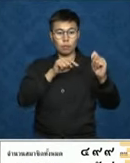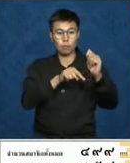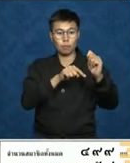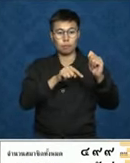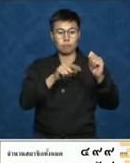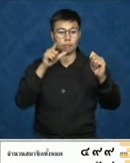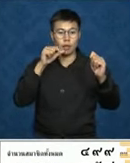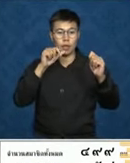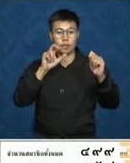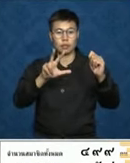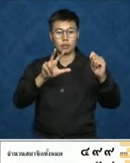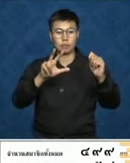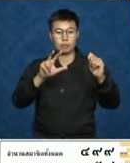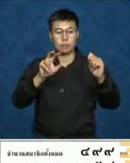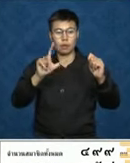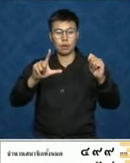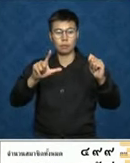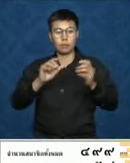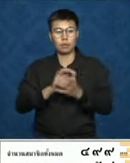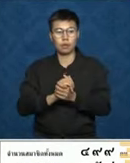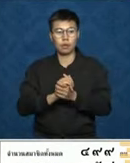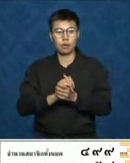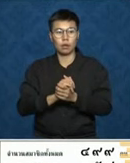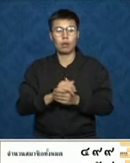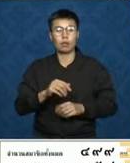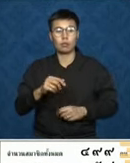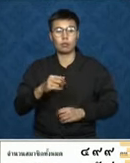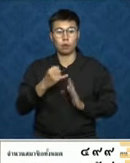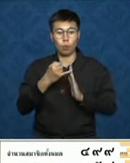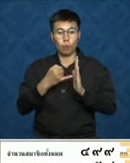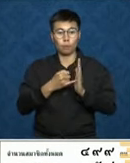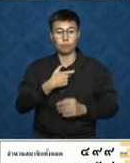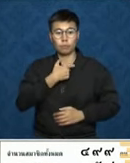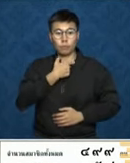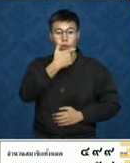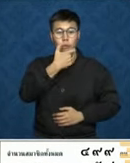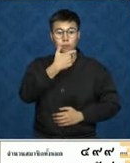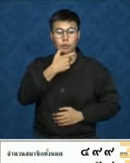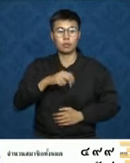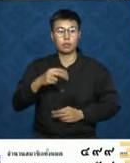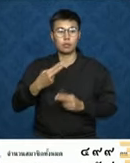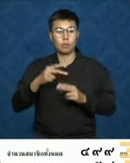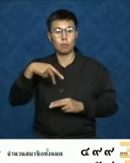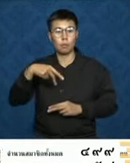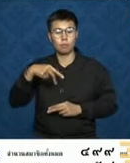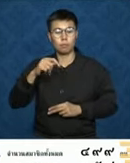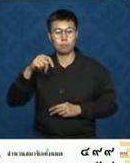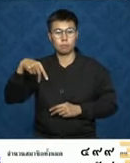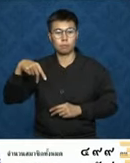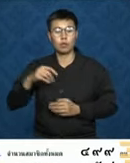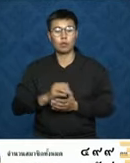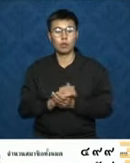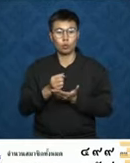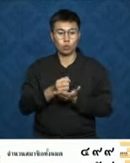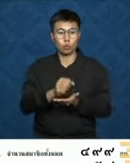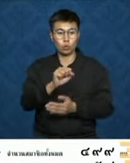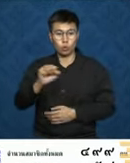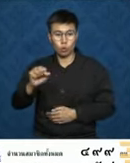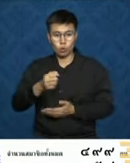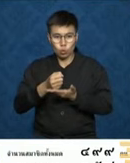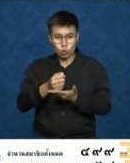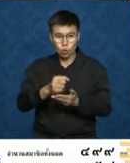แรบอำเภอสพมจังหวัดแม่วงศ์ครับท่านนายกพงษ์พิพัฒน์มีบยมาศบอกว่าให้สสช่วยติดตามหน่อยครับ